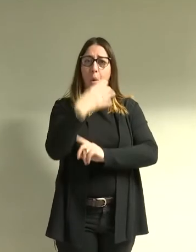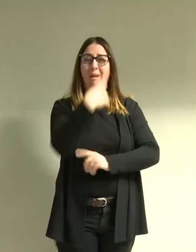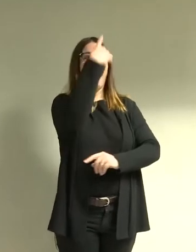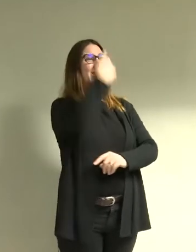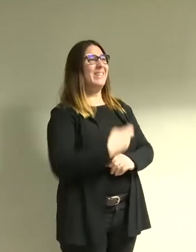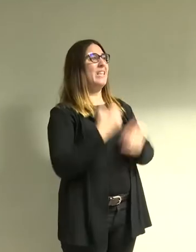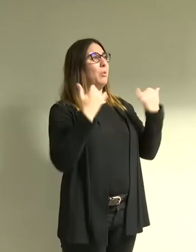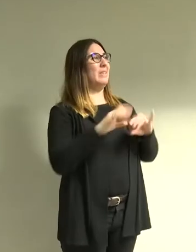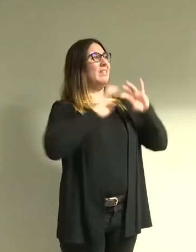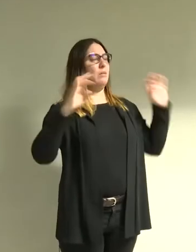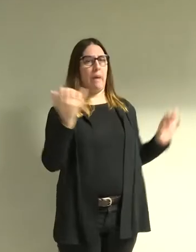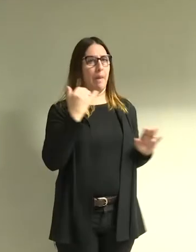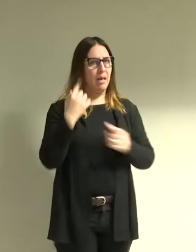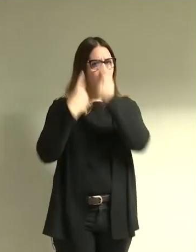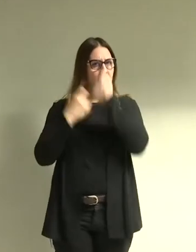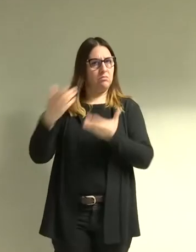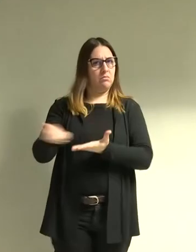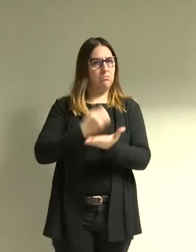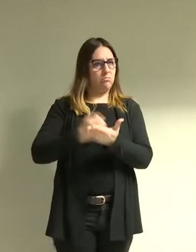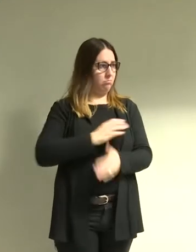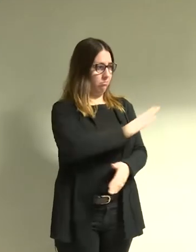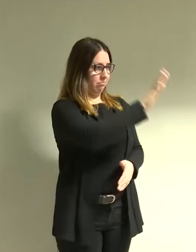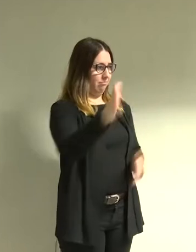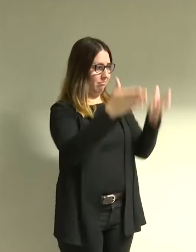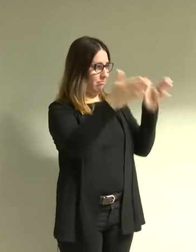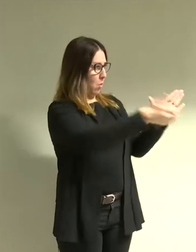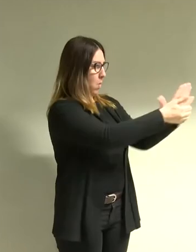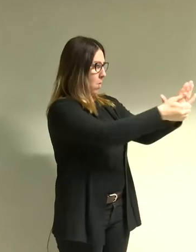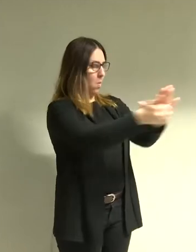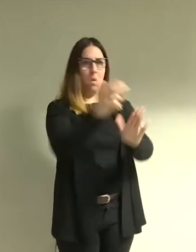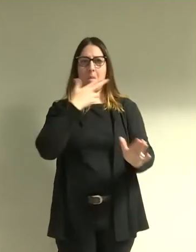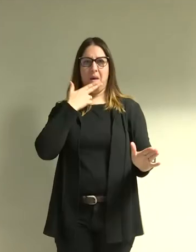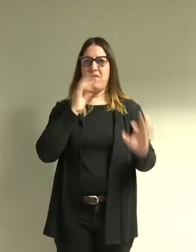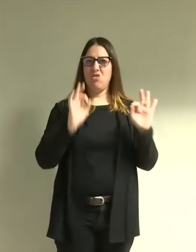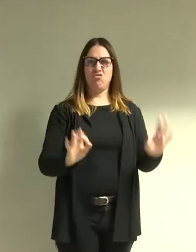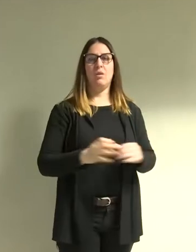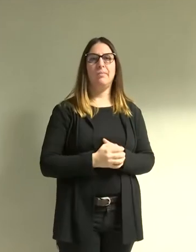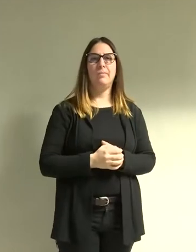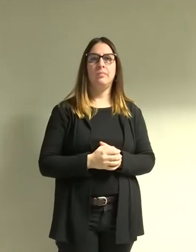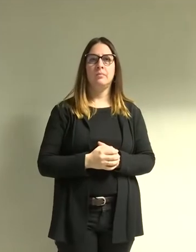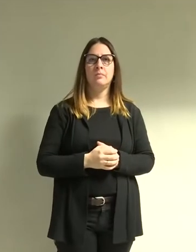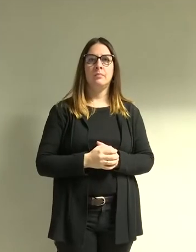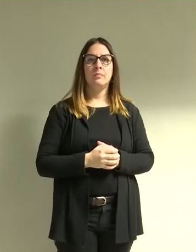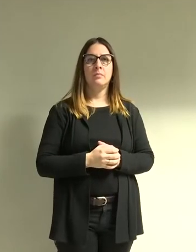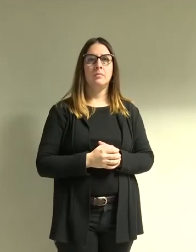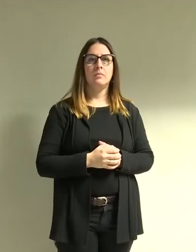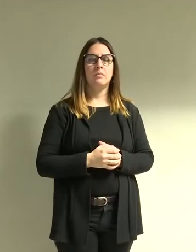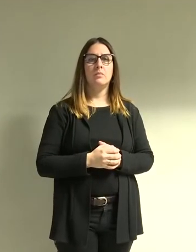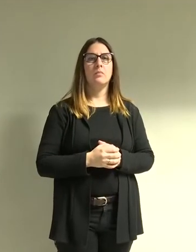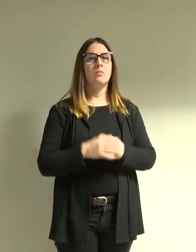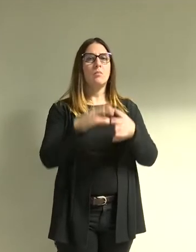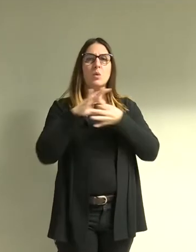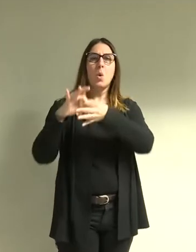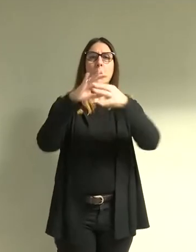orale en conseil municipal vous faites très bien le travail tous pour eux les unions